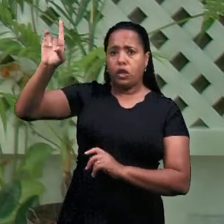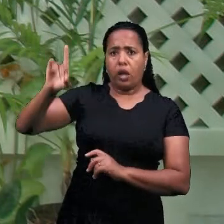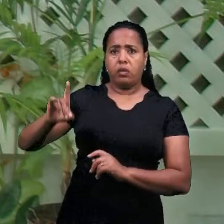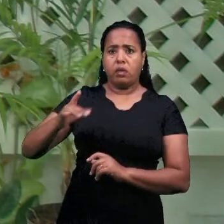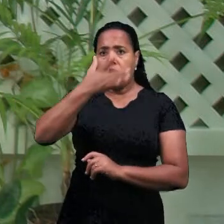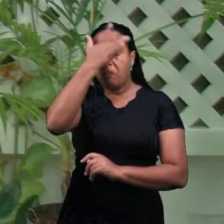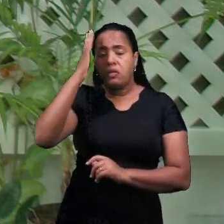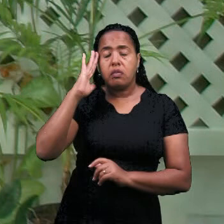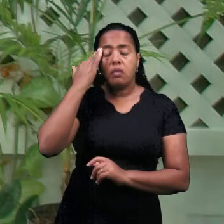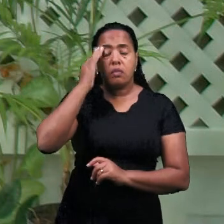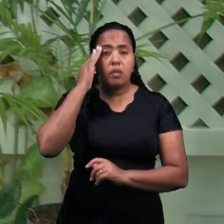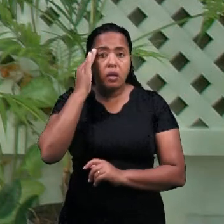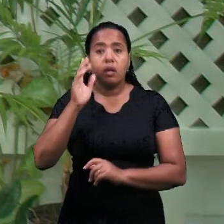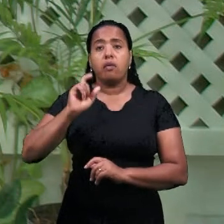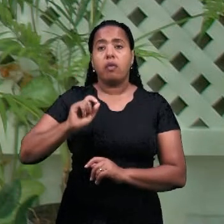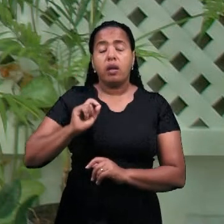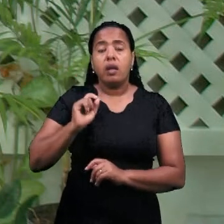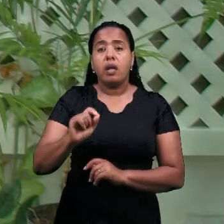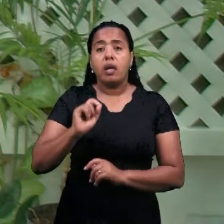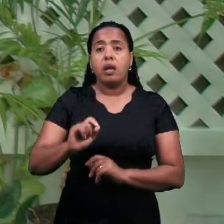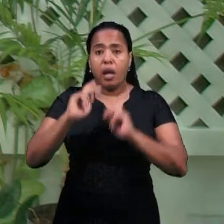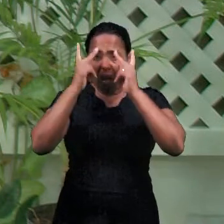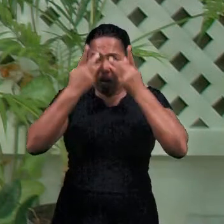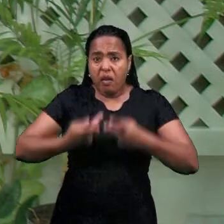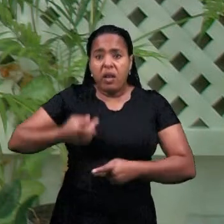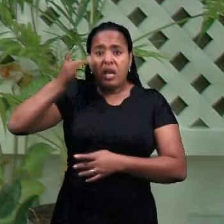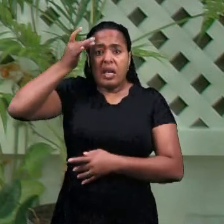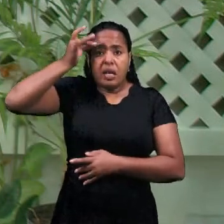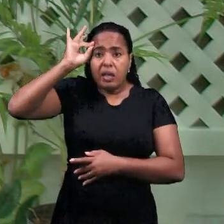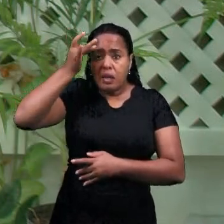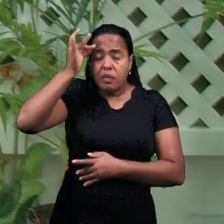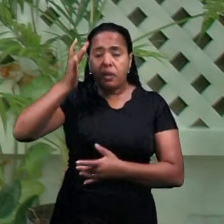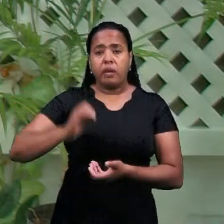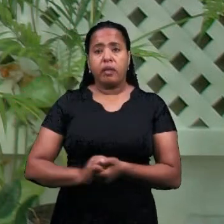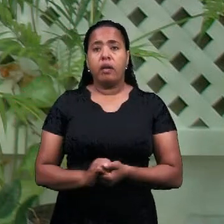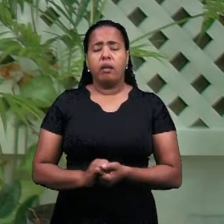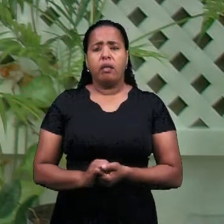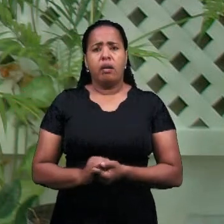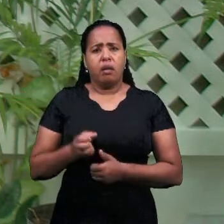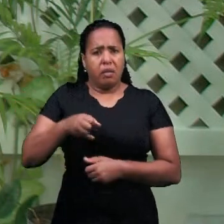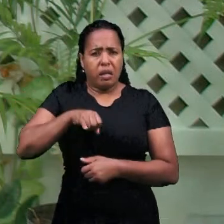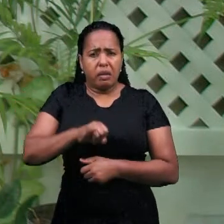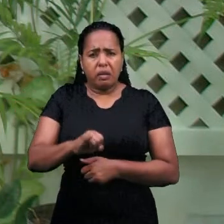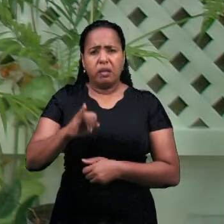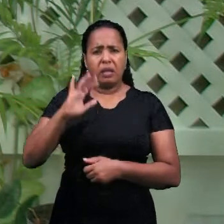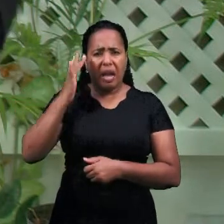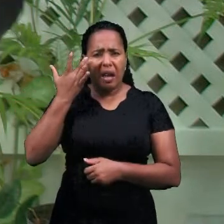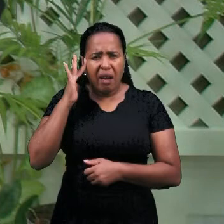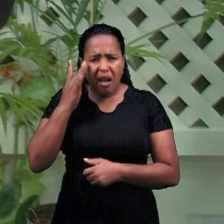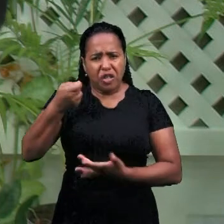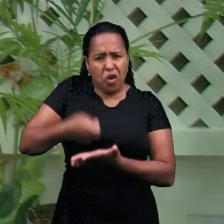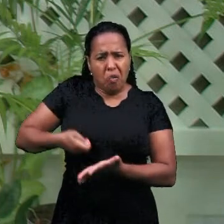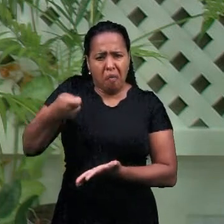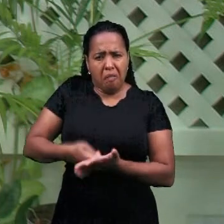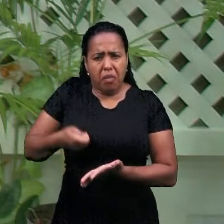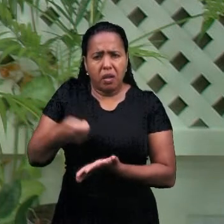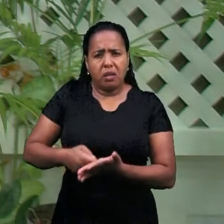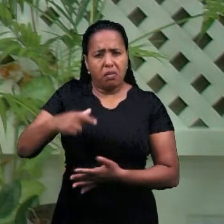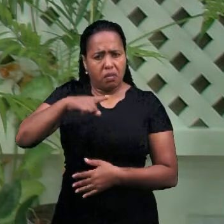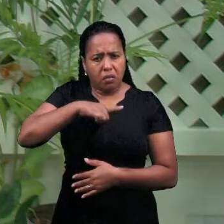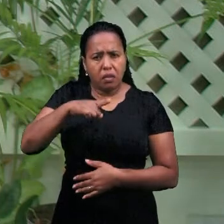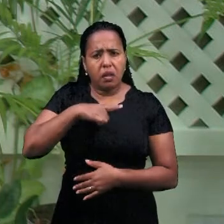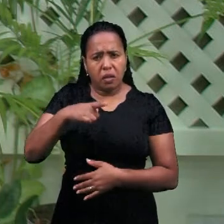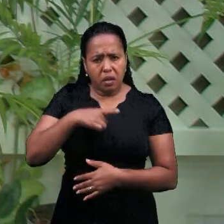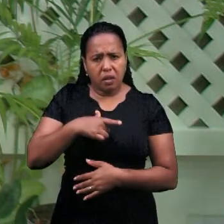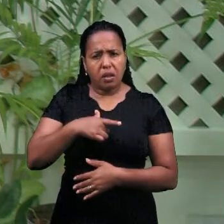comprendre ce qui est spirituel. L'homme spirituel, il discerne ce qui est spirituel. Maintenant, les gens pensent que nous